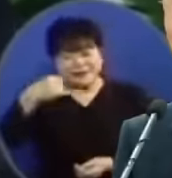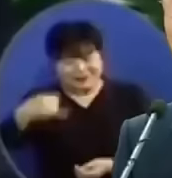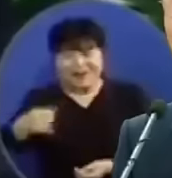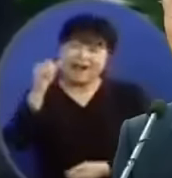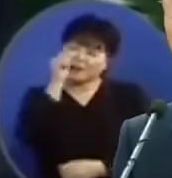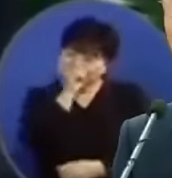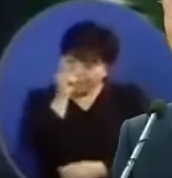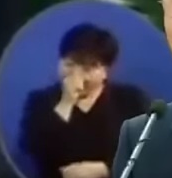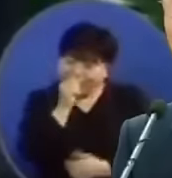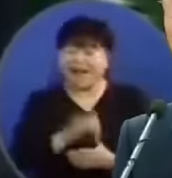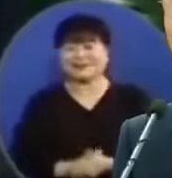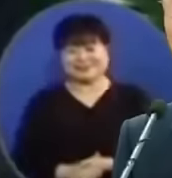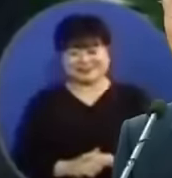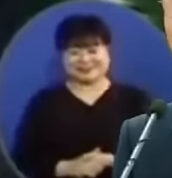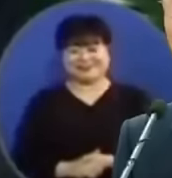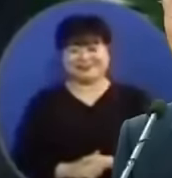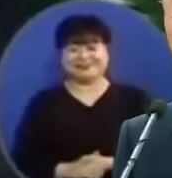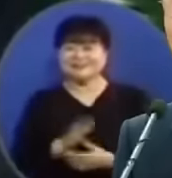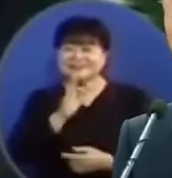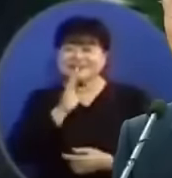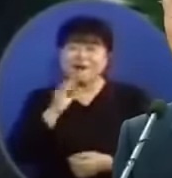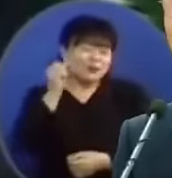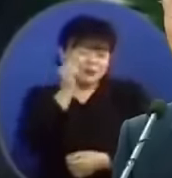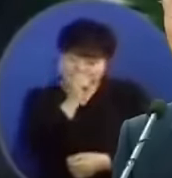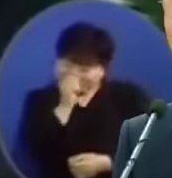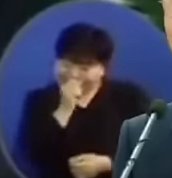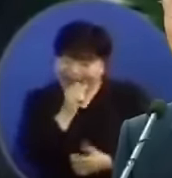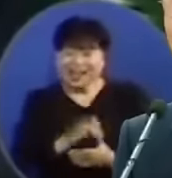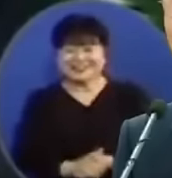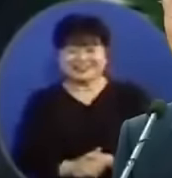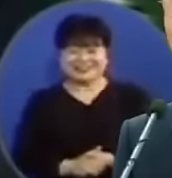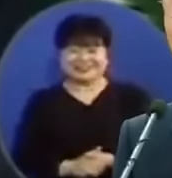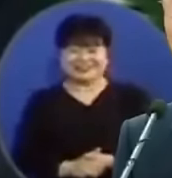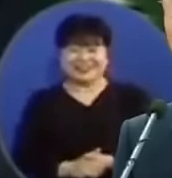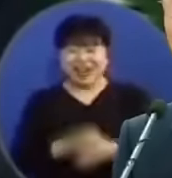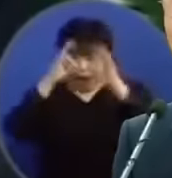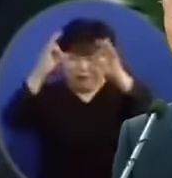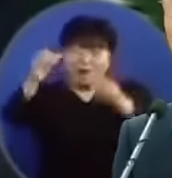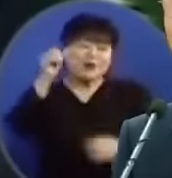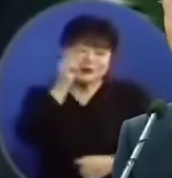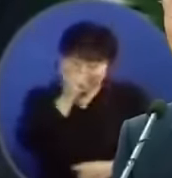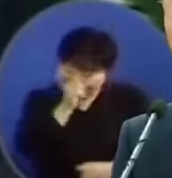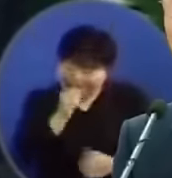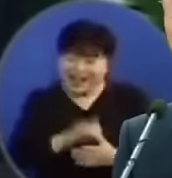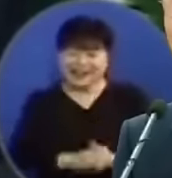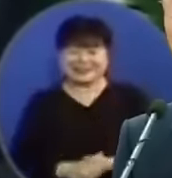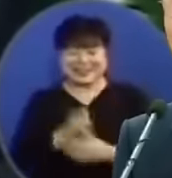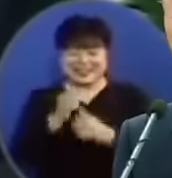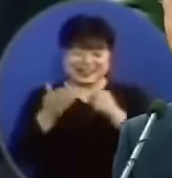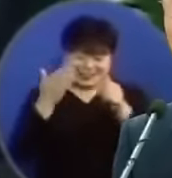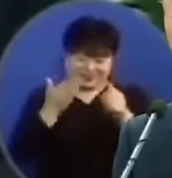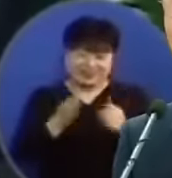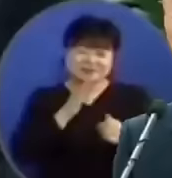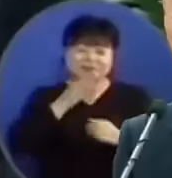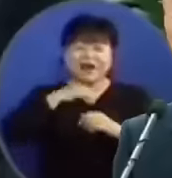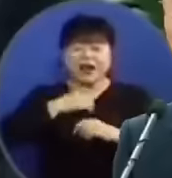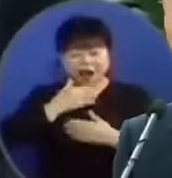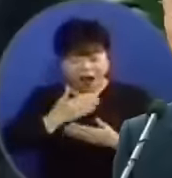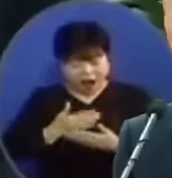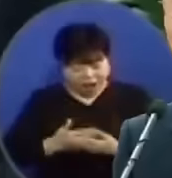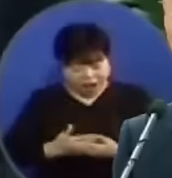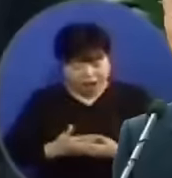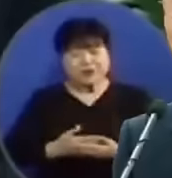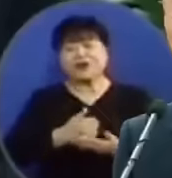좋다. 얼씨구나, 좋다. 보기 좋구나. 하나님은 참 감격적인